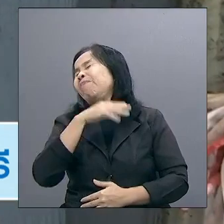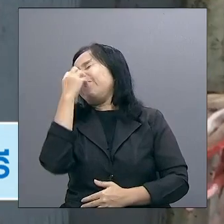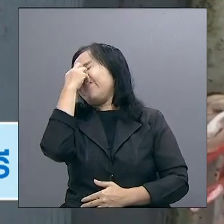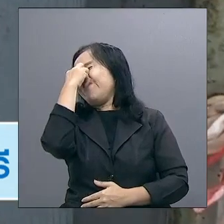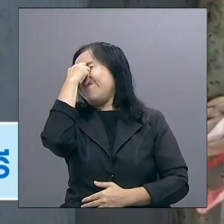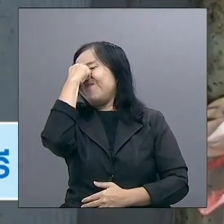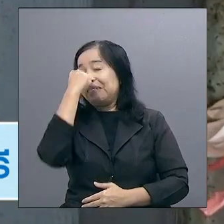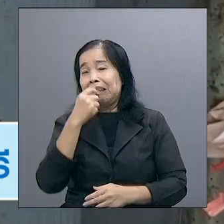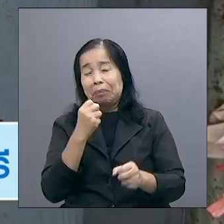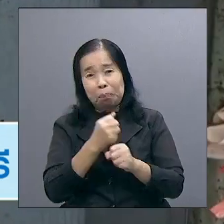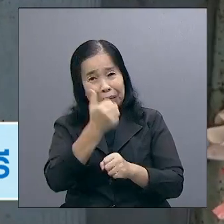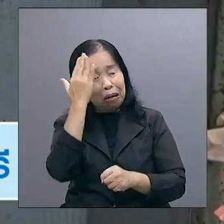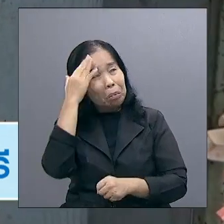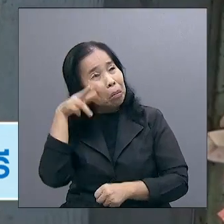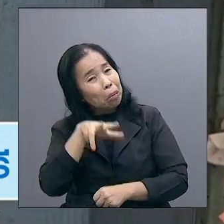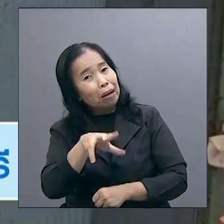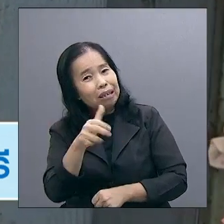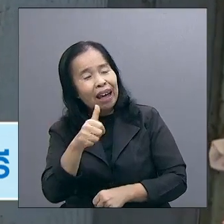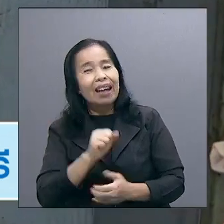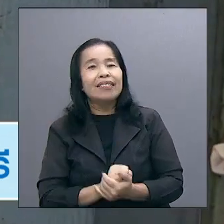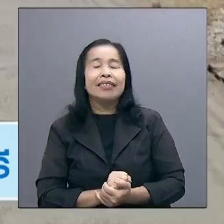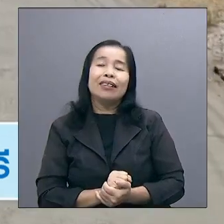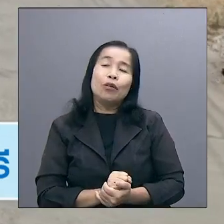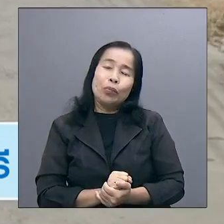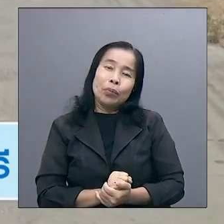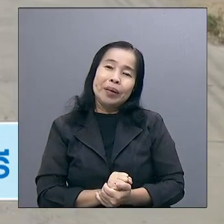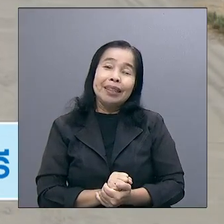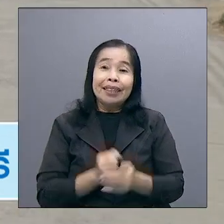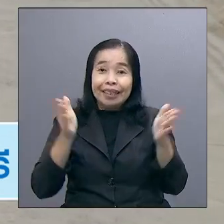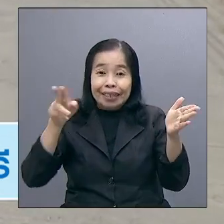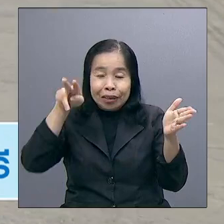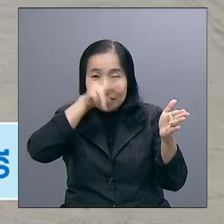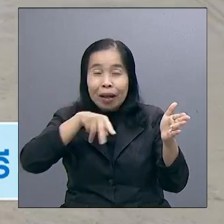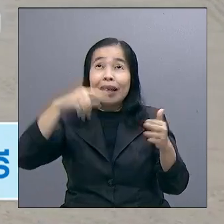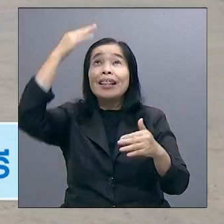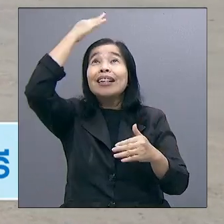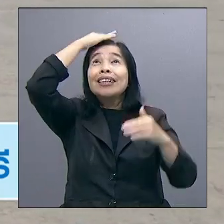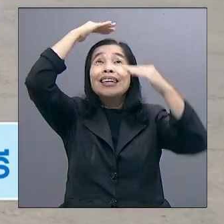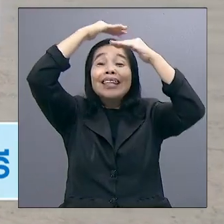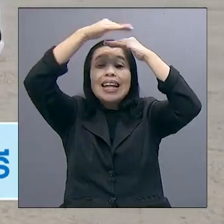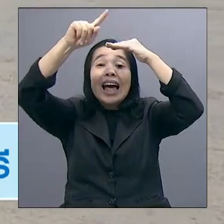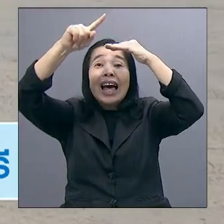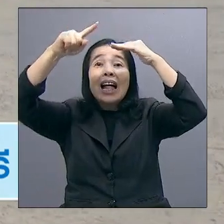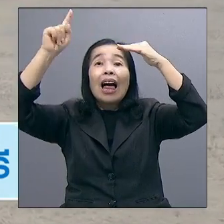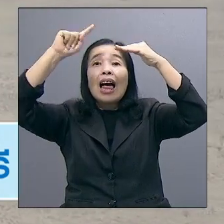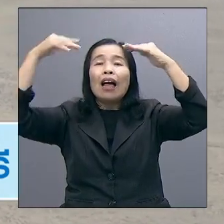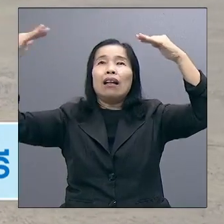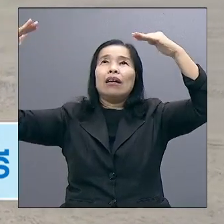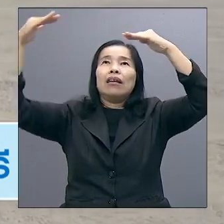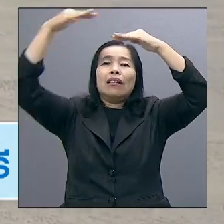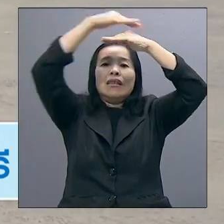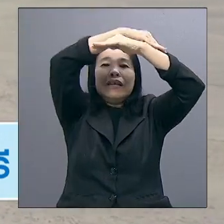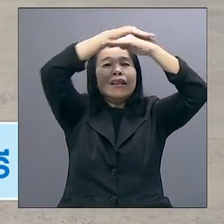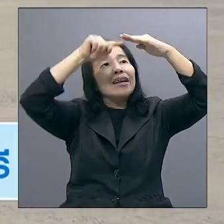่แ่ใจวอยู่กได้ยัไงขาวนี้คผชมลองสังเกตเมื่สะครู่ดีพ๋ดานที่ใช้คือใช้ท้องส lunarand